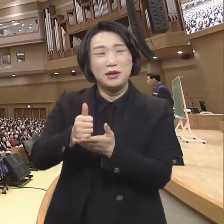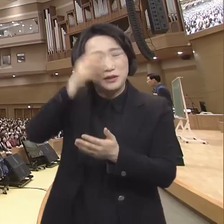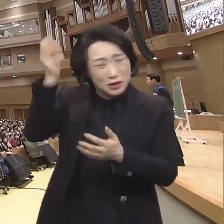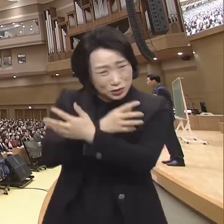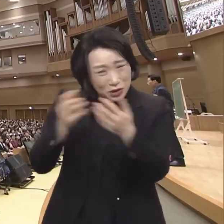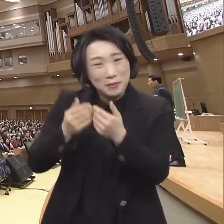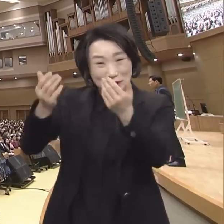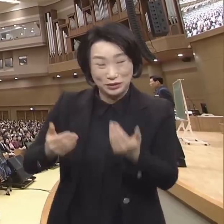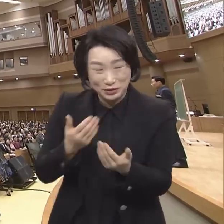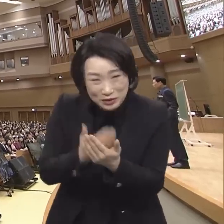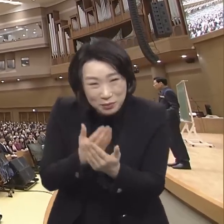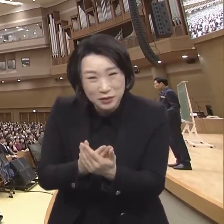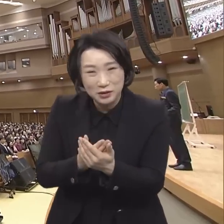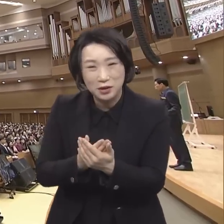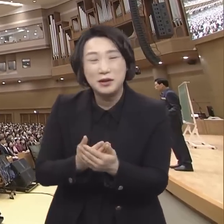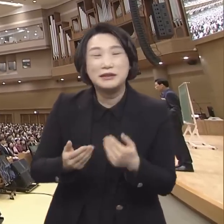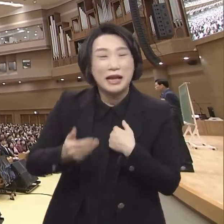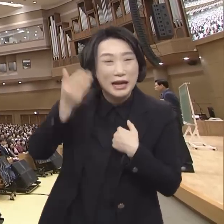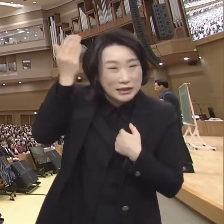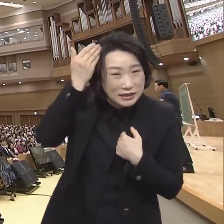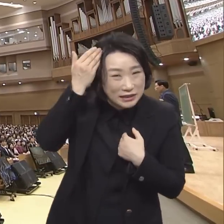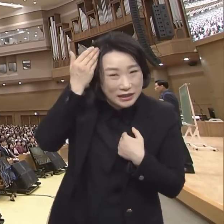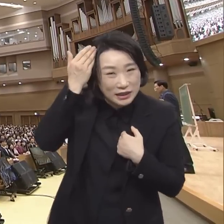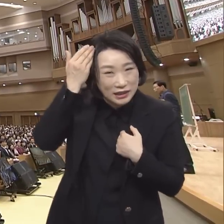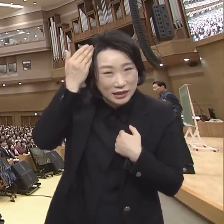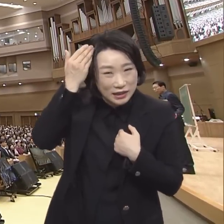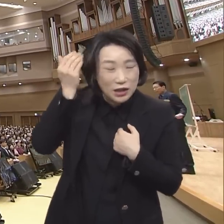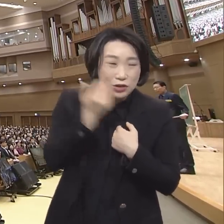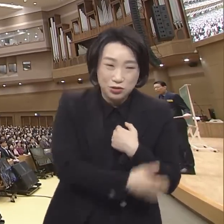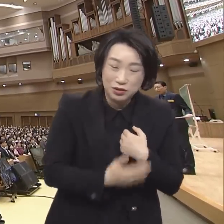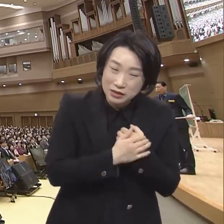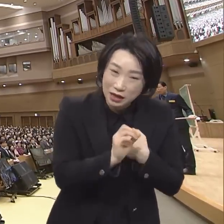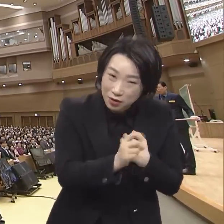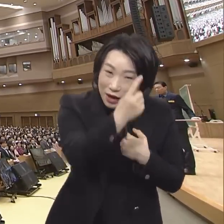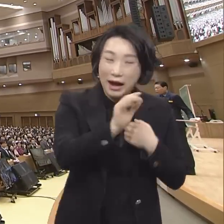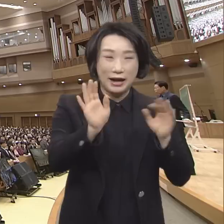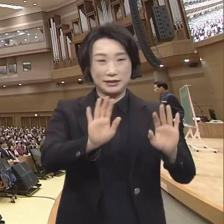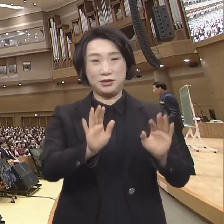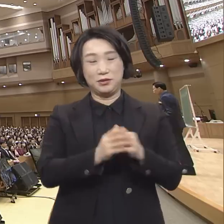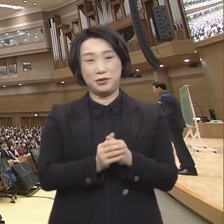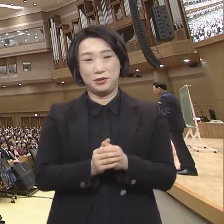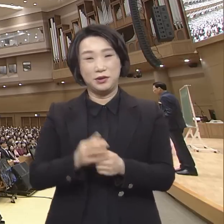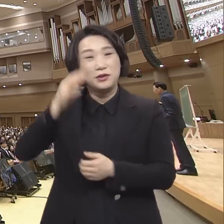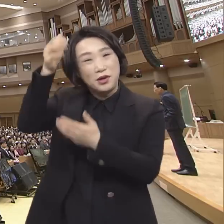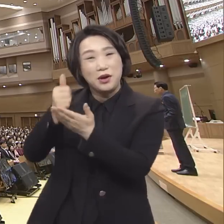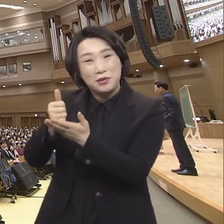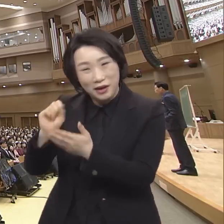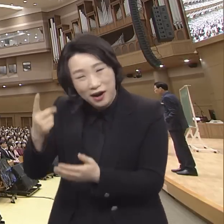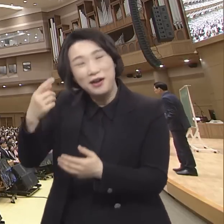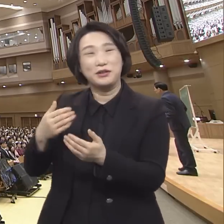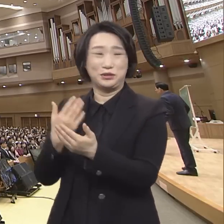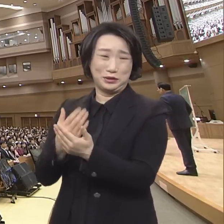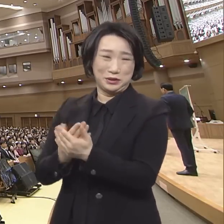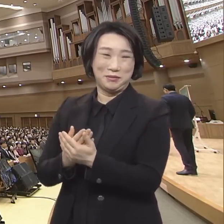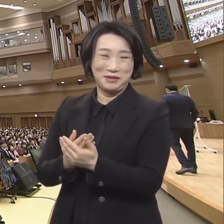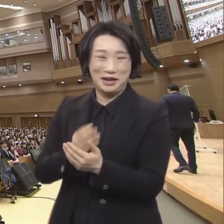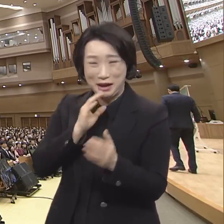충만하게 하사 내 지식이 육체에서 나지 않고 성령에서 나게 하옵소서.